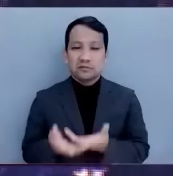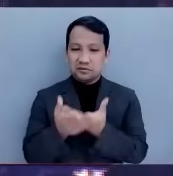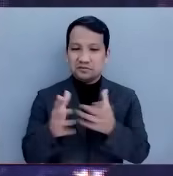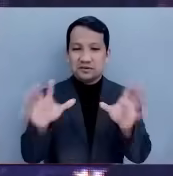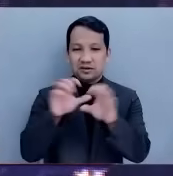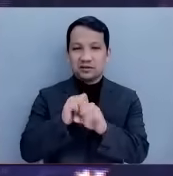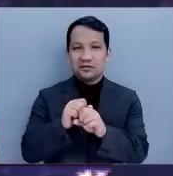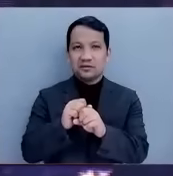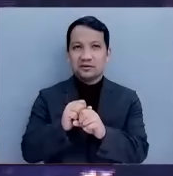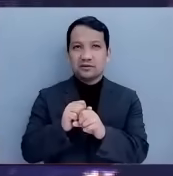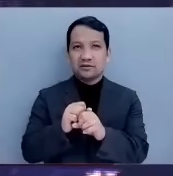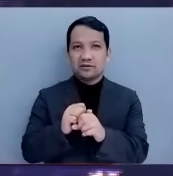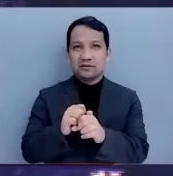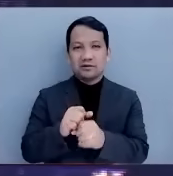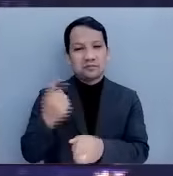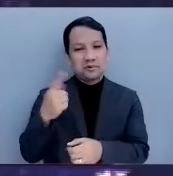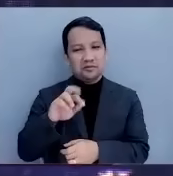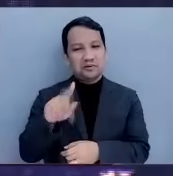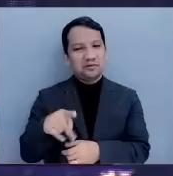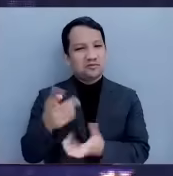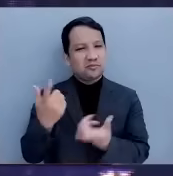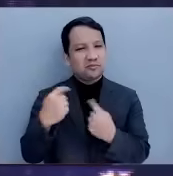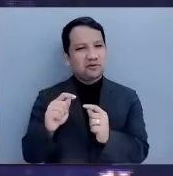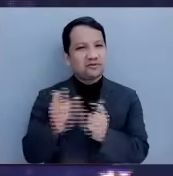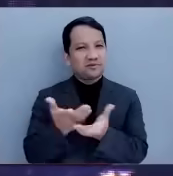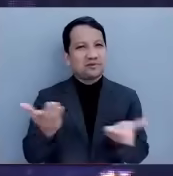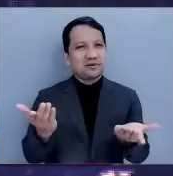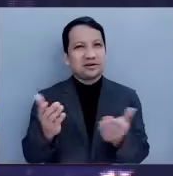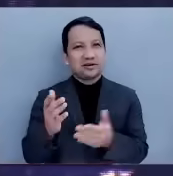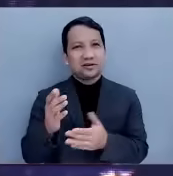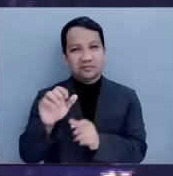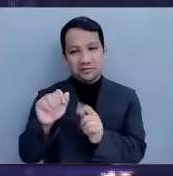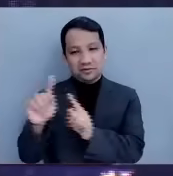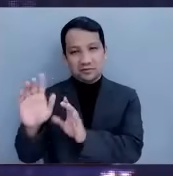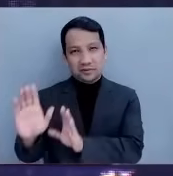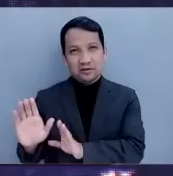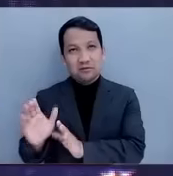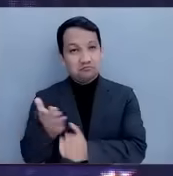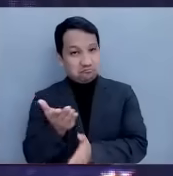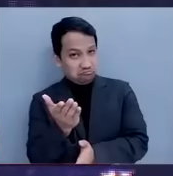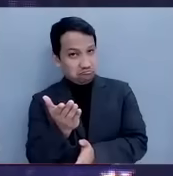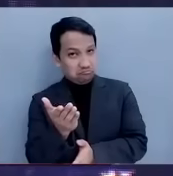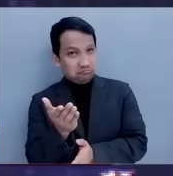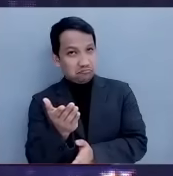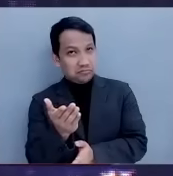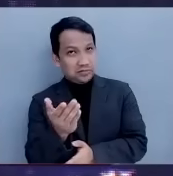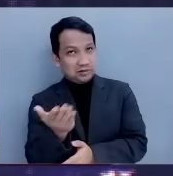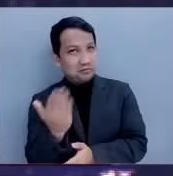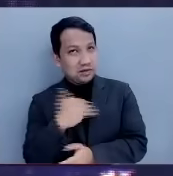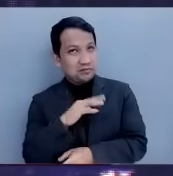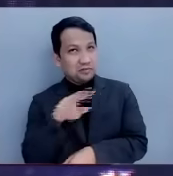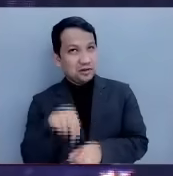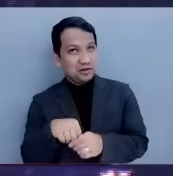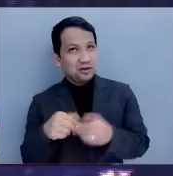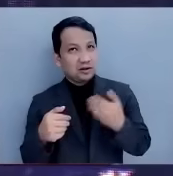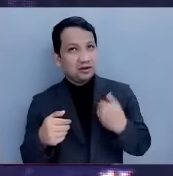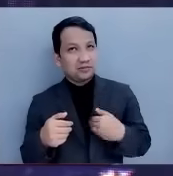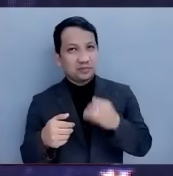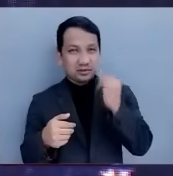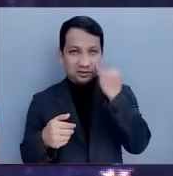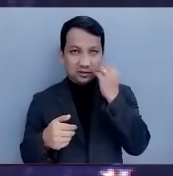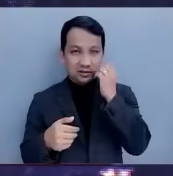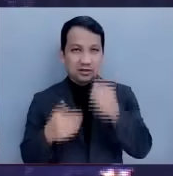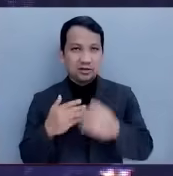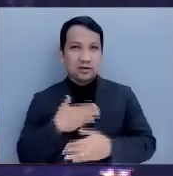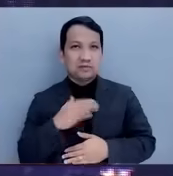Yan ang ibang klaseng trip na pwede yung subukan this weekend. Ano mga kapatid, ride na ba tayo dyan? Ako si Jana Lipon.